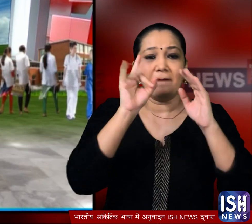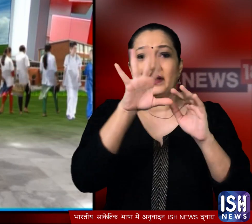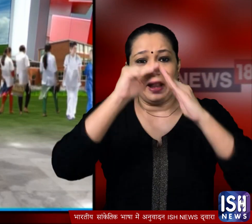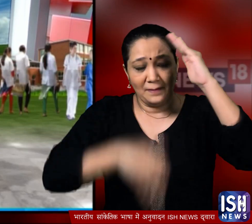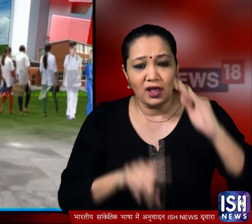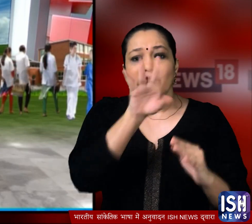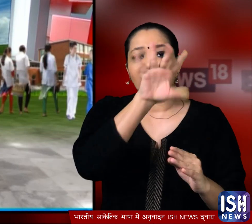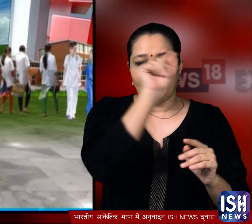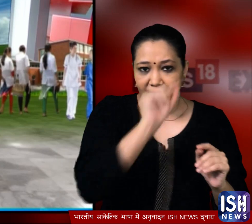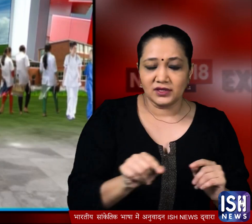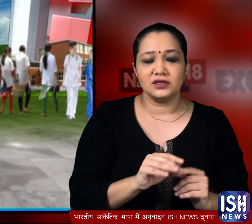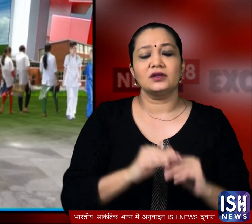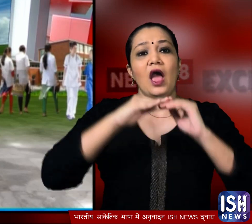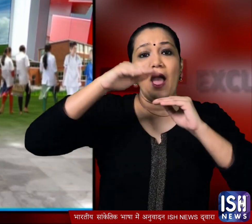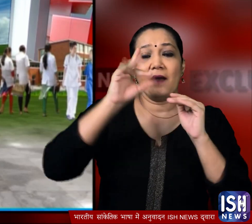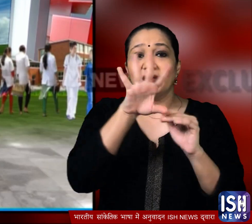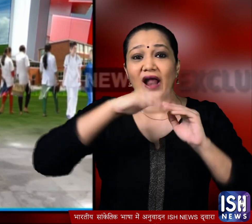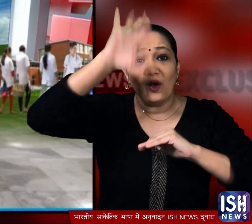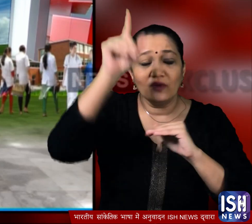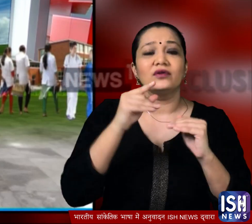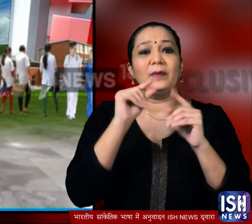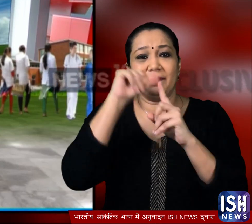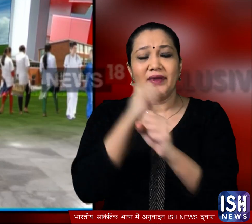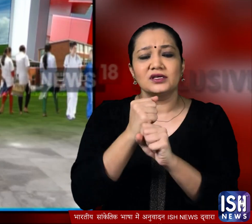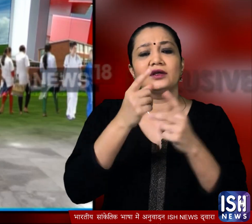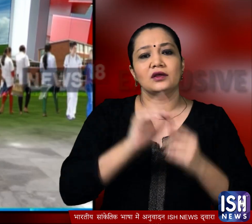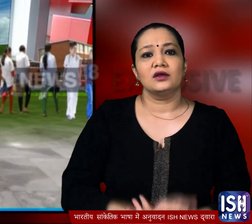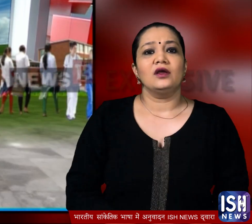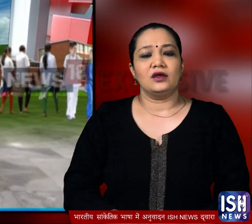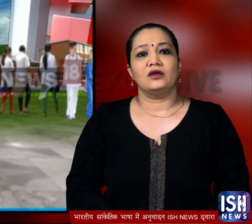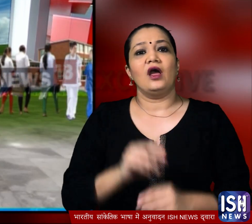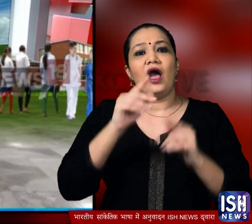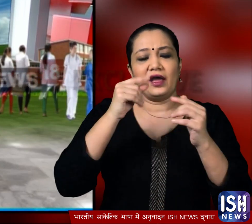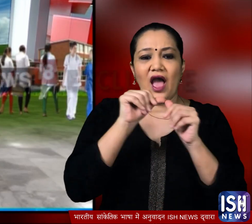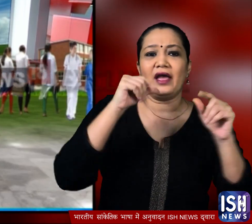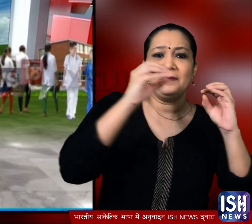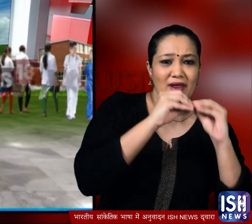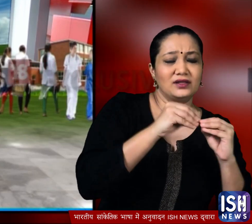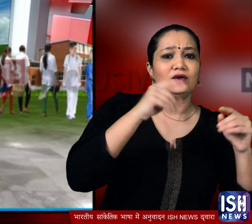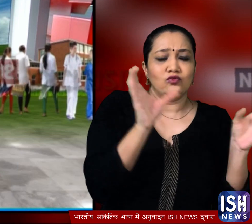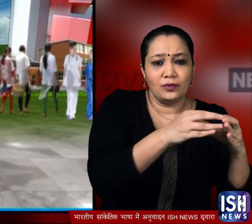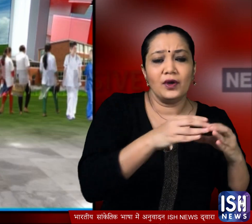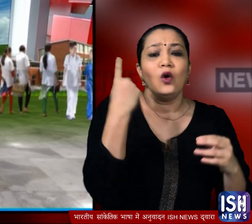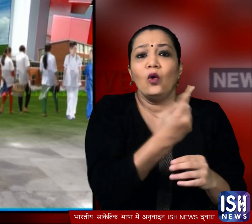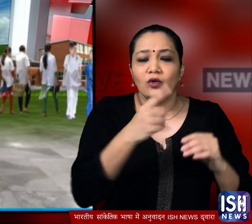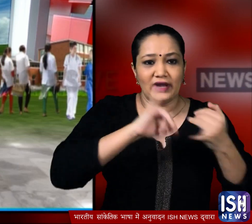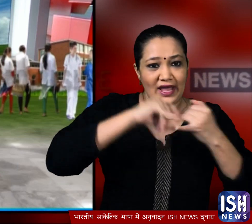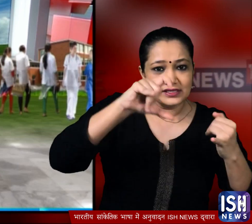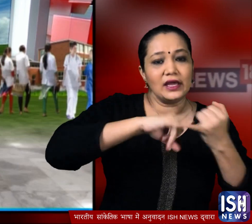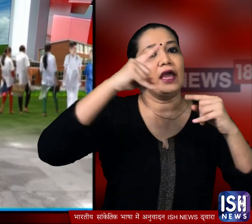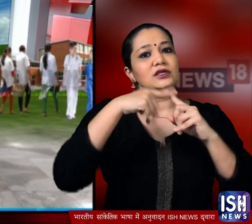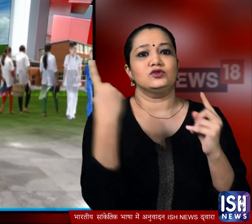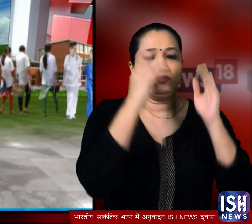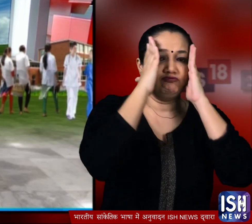की 15% और पोस्ट ग्रेजुएट की 50% सीटें अखिल भारतीय कोटे के तहत आती हैं, लेकिन आरक्षण का फायदा केवल अनुसूचित जाति